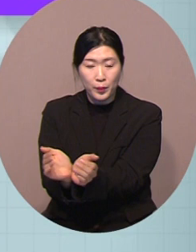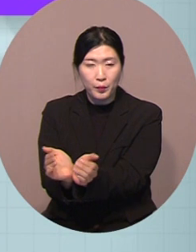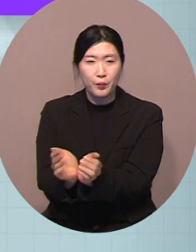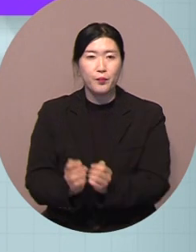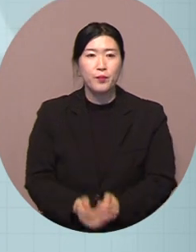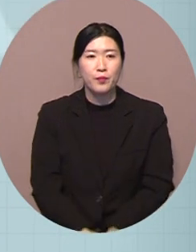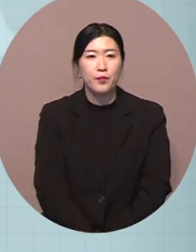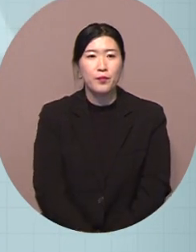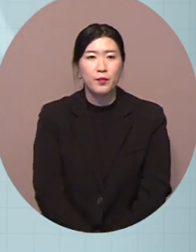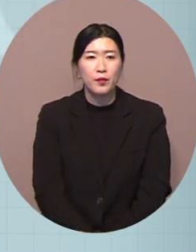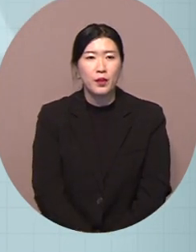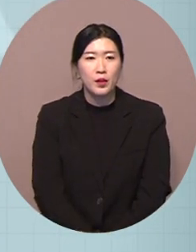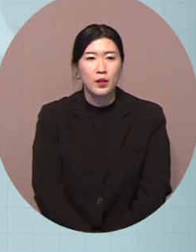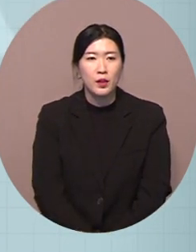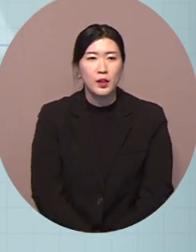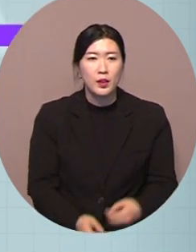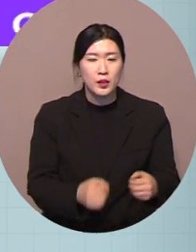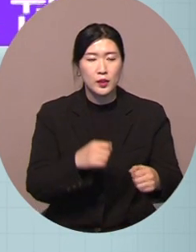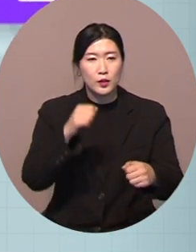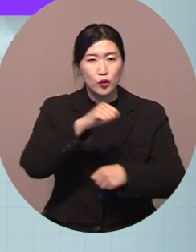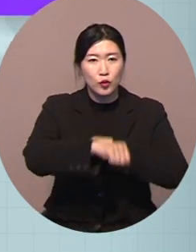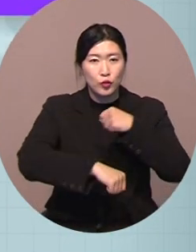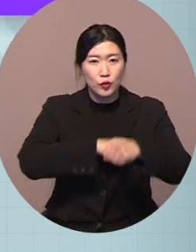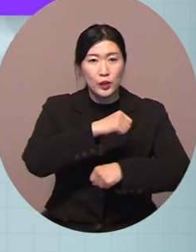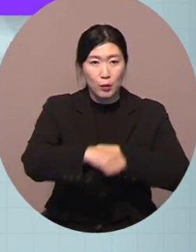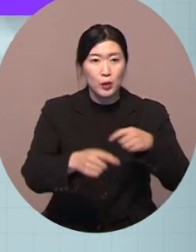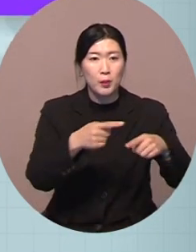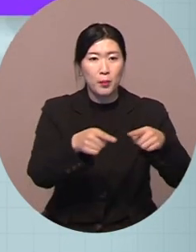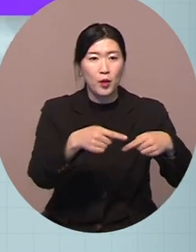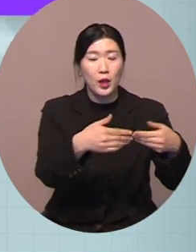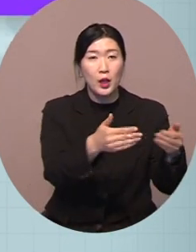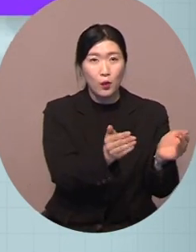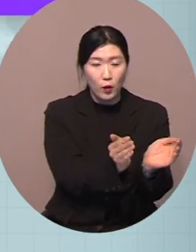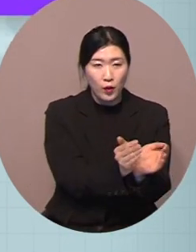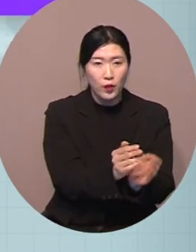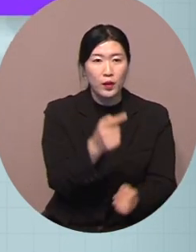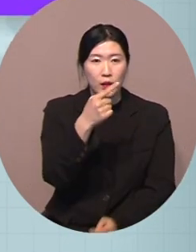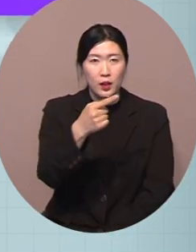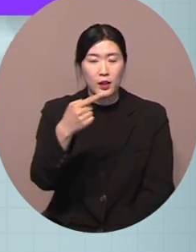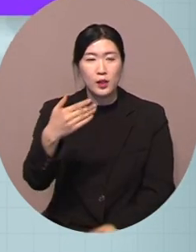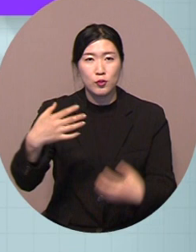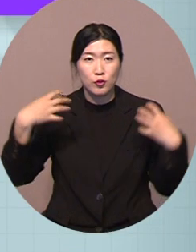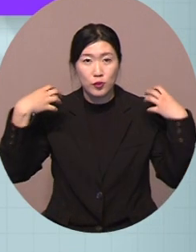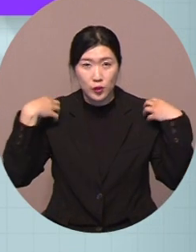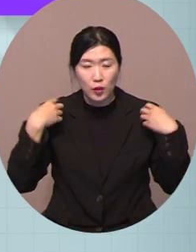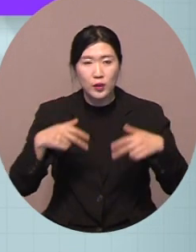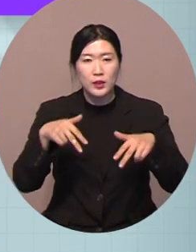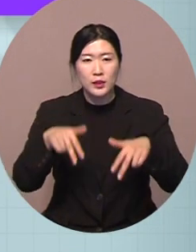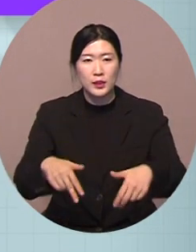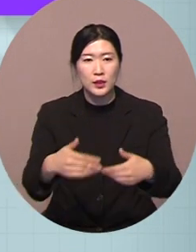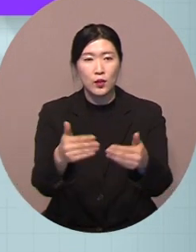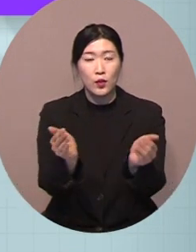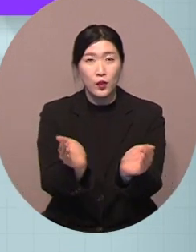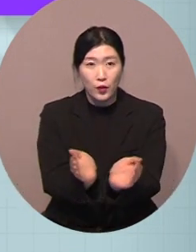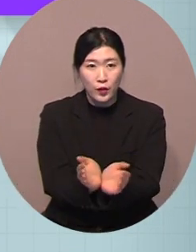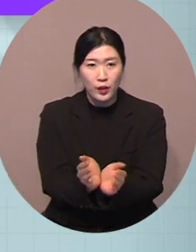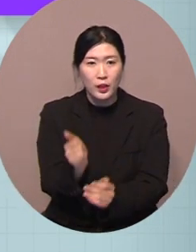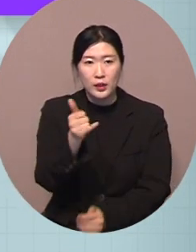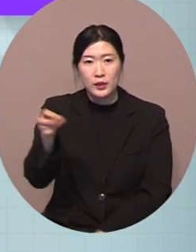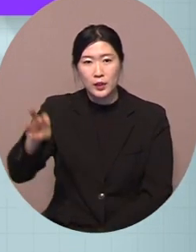20만 원 축산물 품질 평가원 3310 원 소방청 직원일동 39만